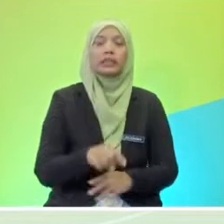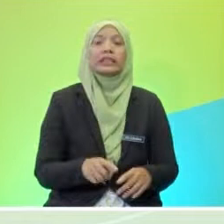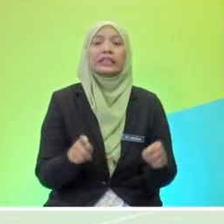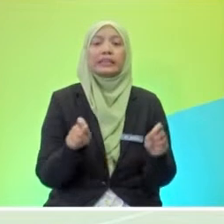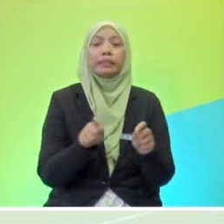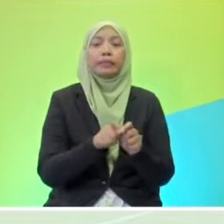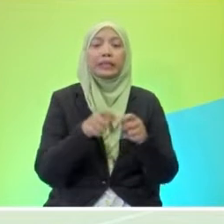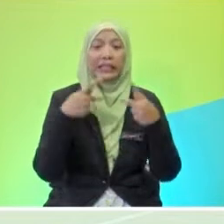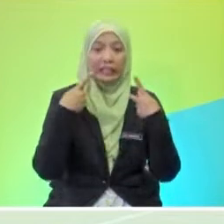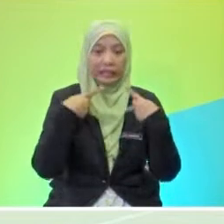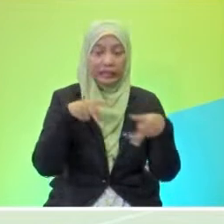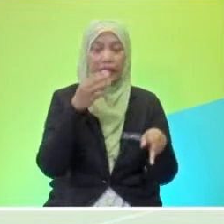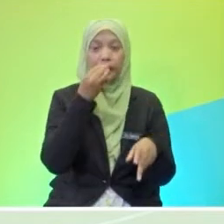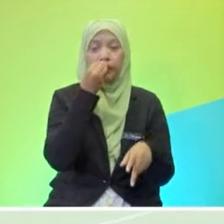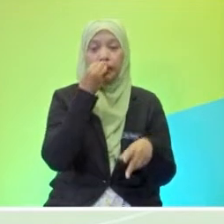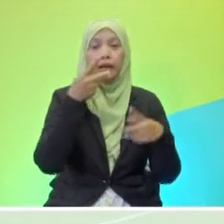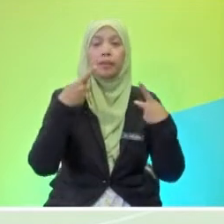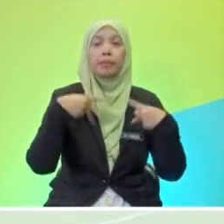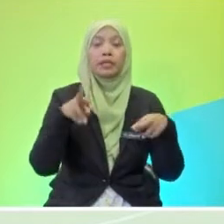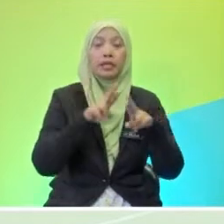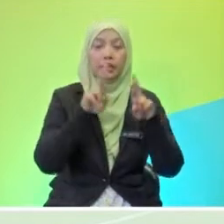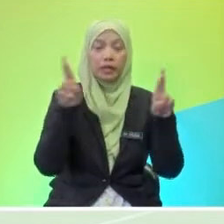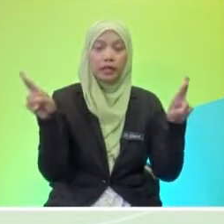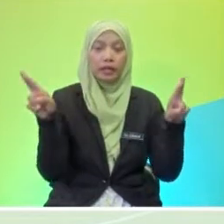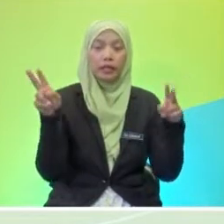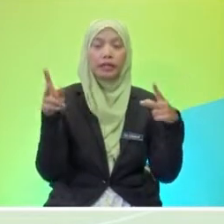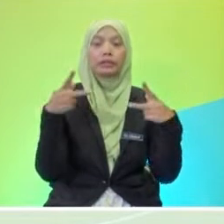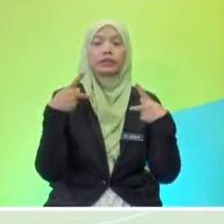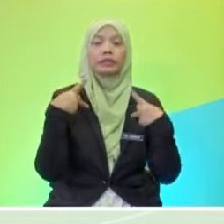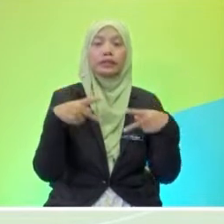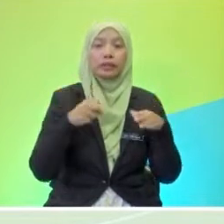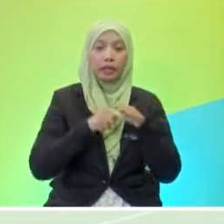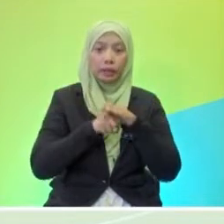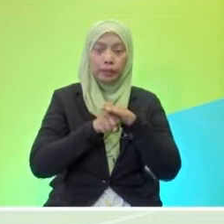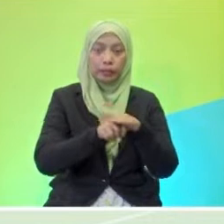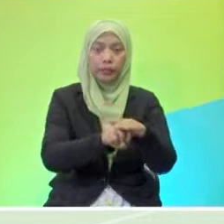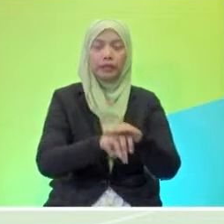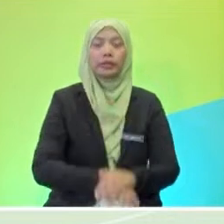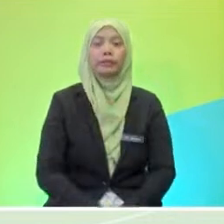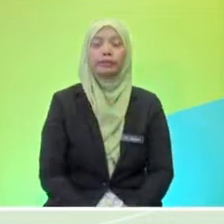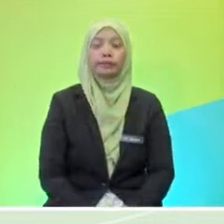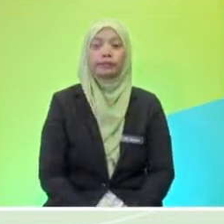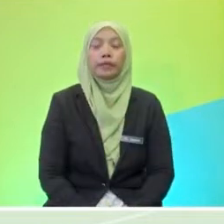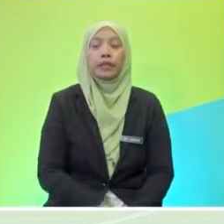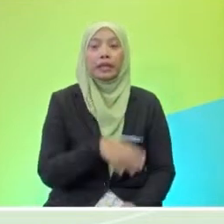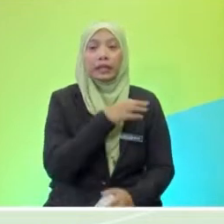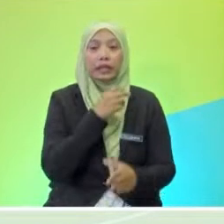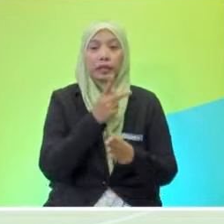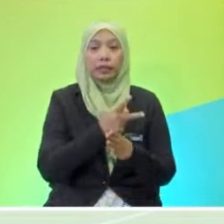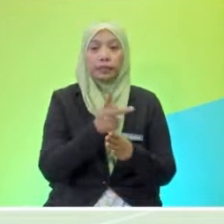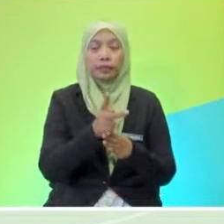Oke Pasar Raya kedai percetakan dan sebagainya Oke kemudian kita tengok